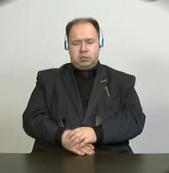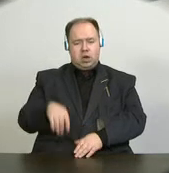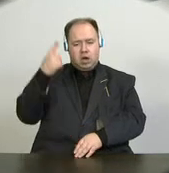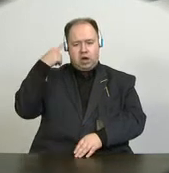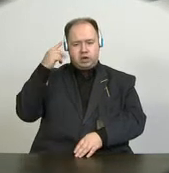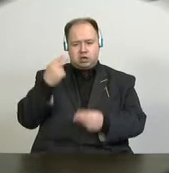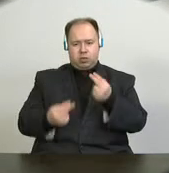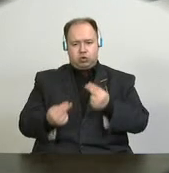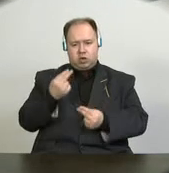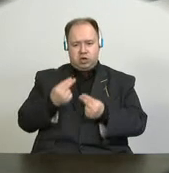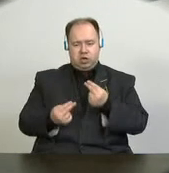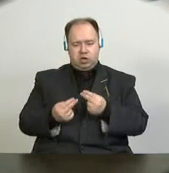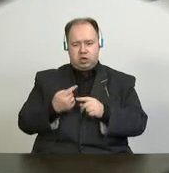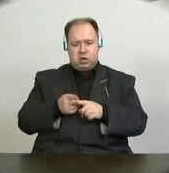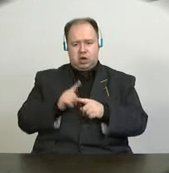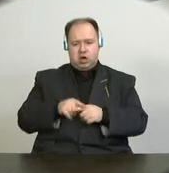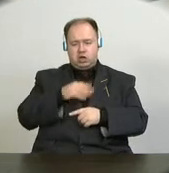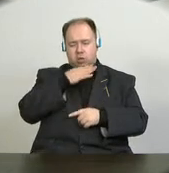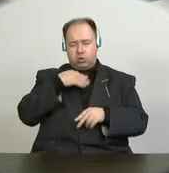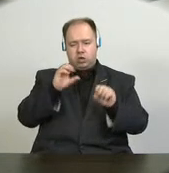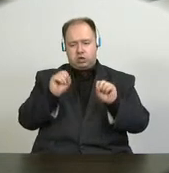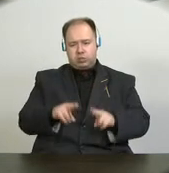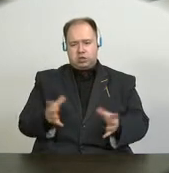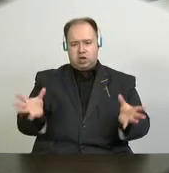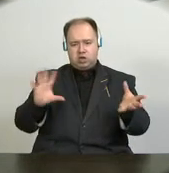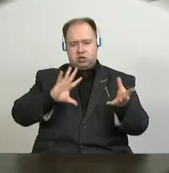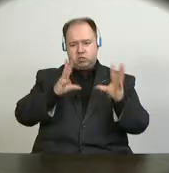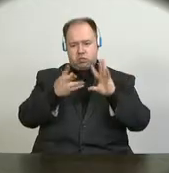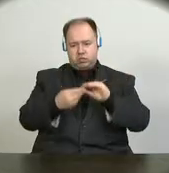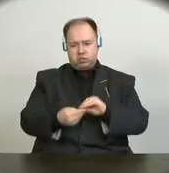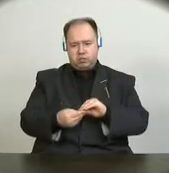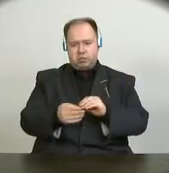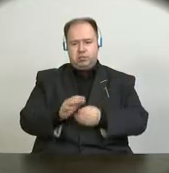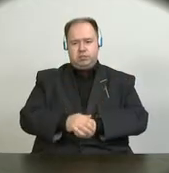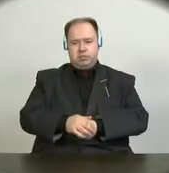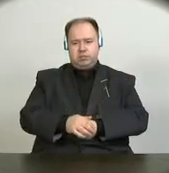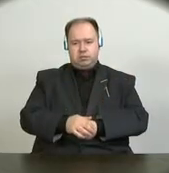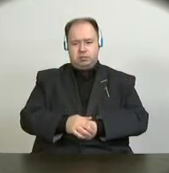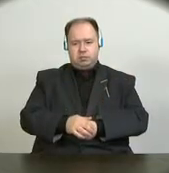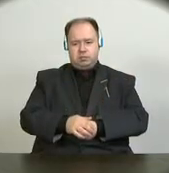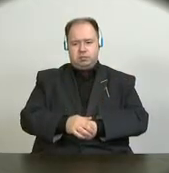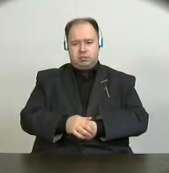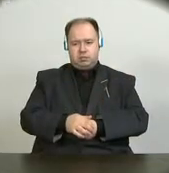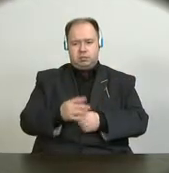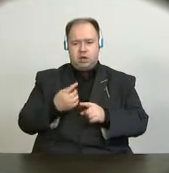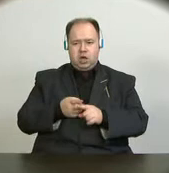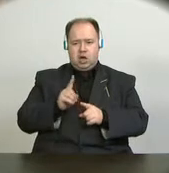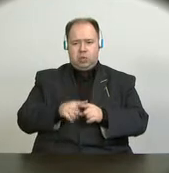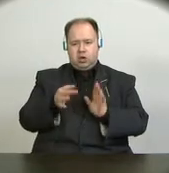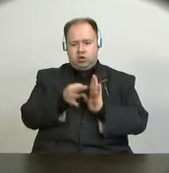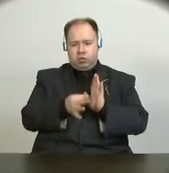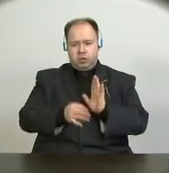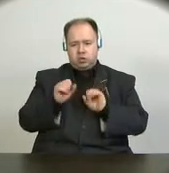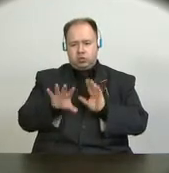игр штука очень мультидисциплинарной а то есть там огромное количество специальность требует совершенно разнообразных поэтому в принципе можете